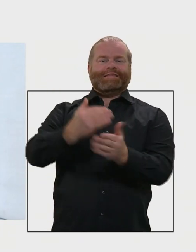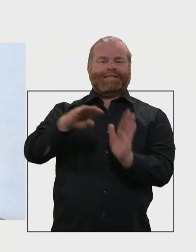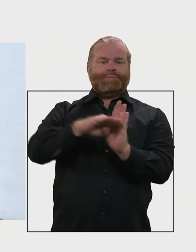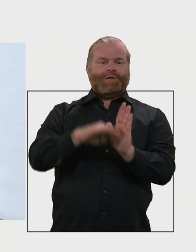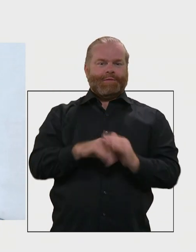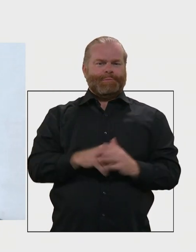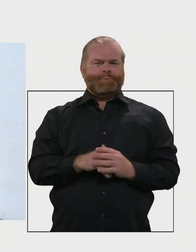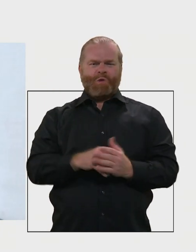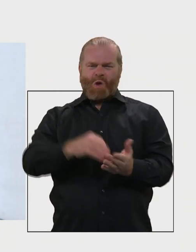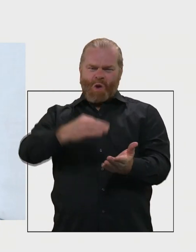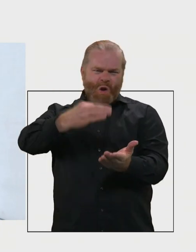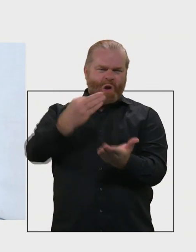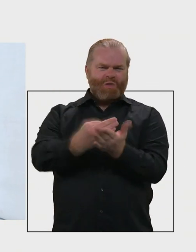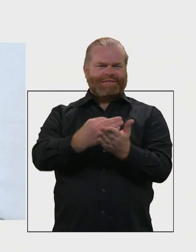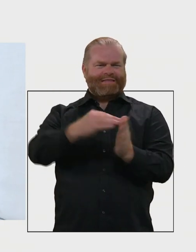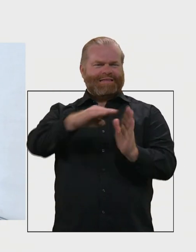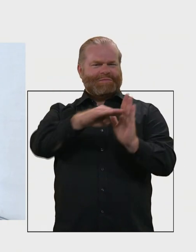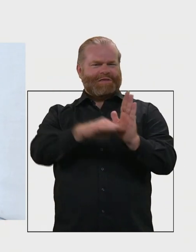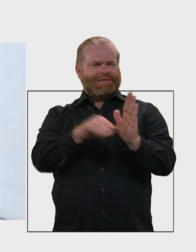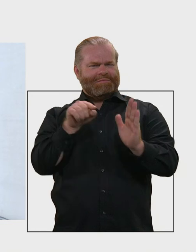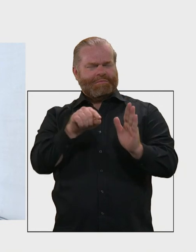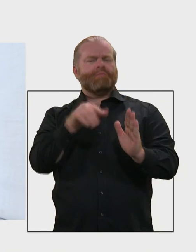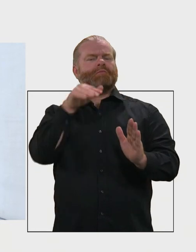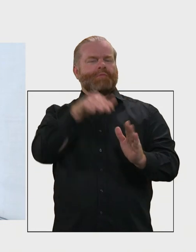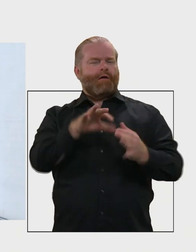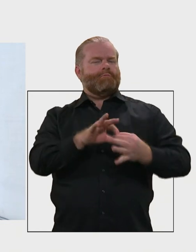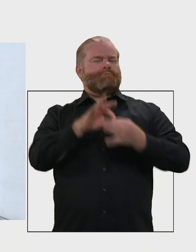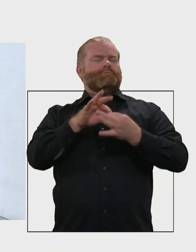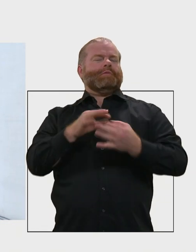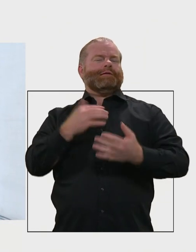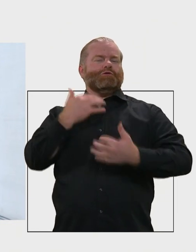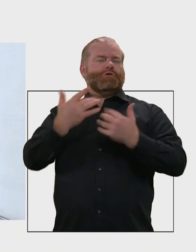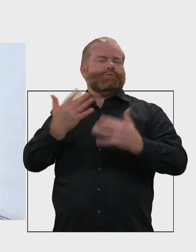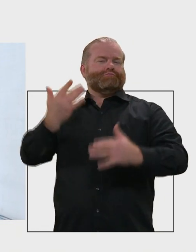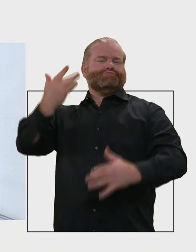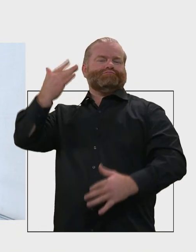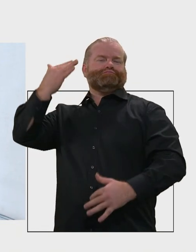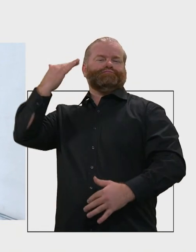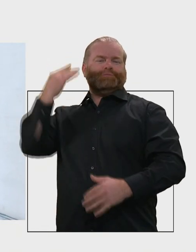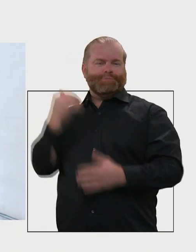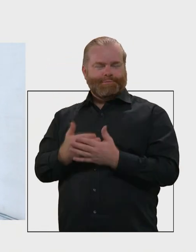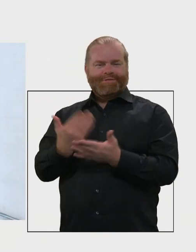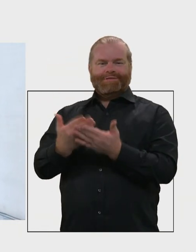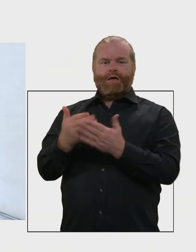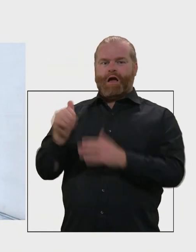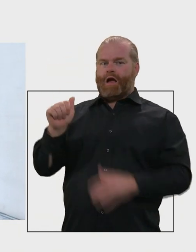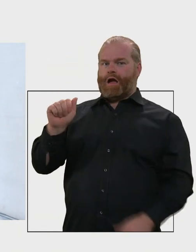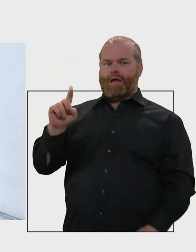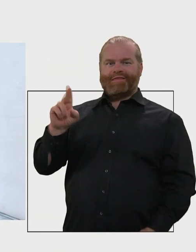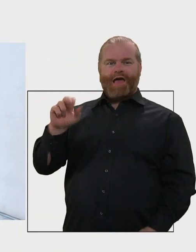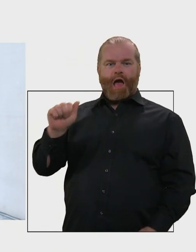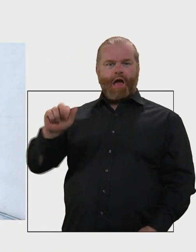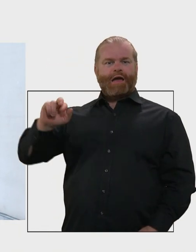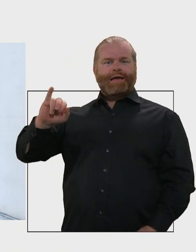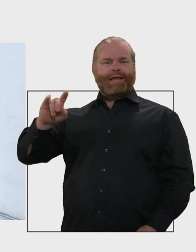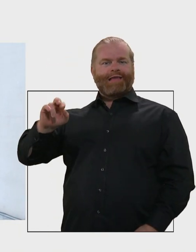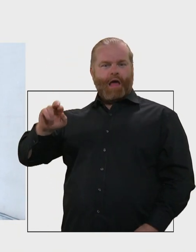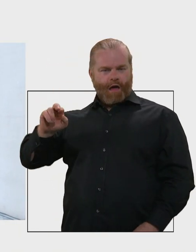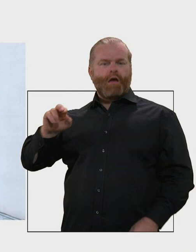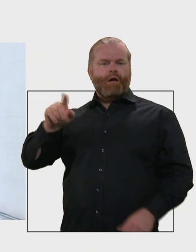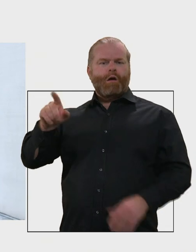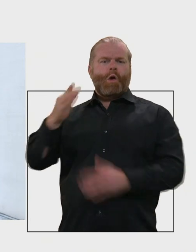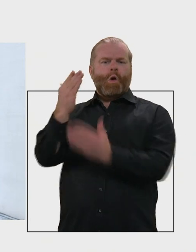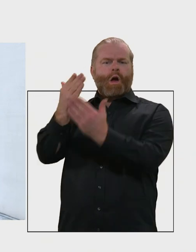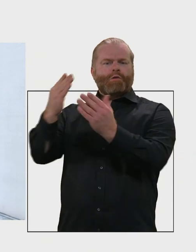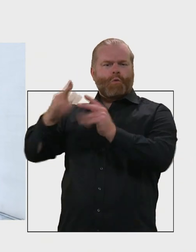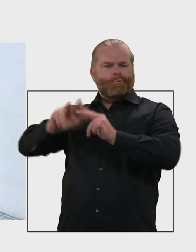Rieder kuratierte Reihe hat schon 2016 begonnen und beschäftigt sich mit der Geschichte des Ortes, denn hier zwischen Spree und Kupfergaben